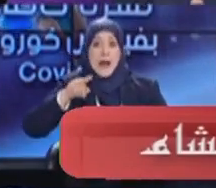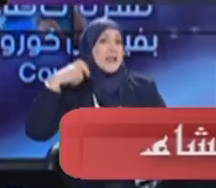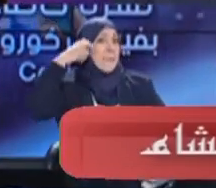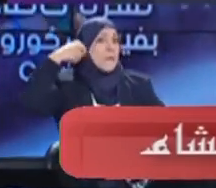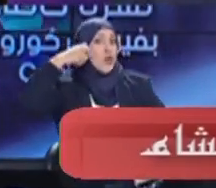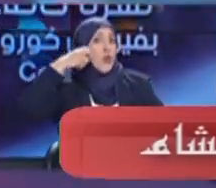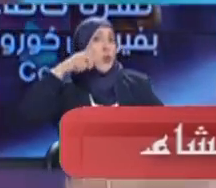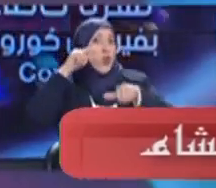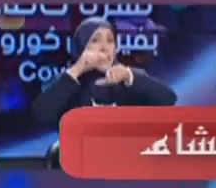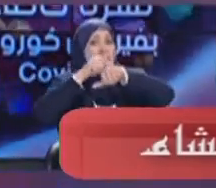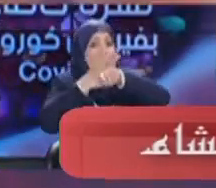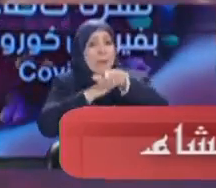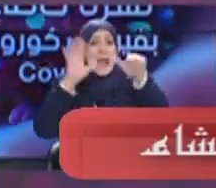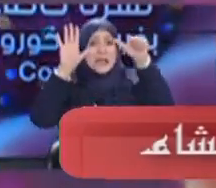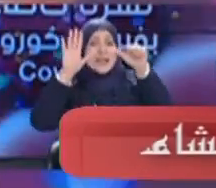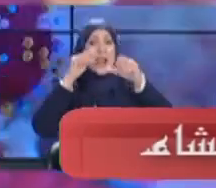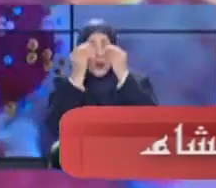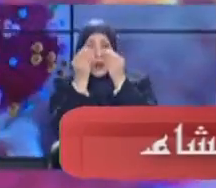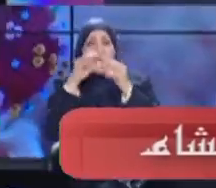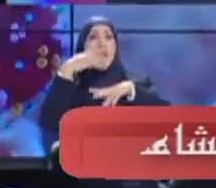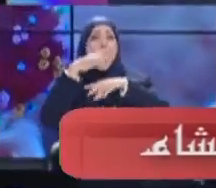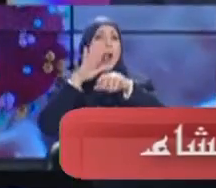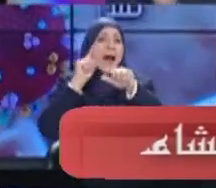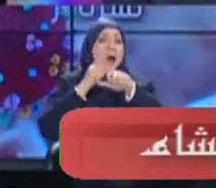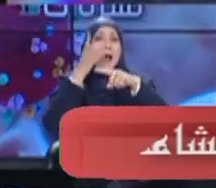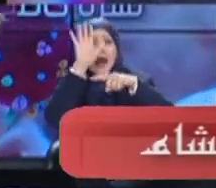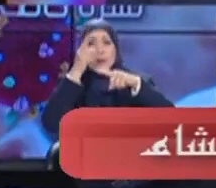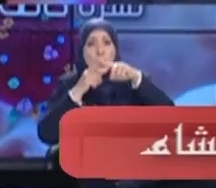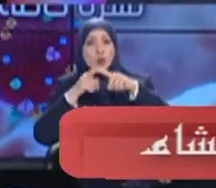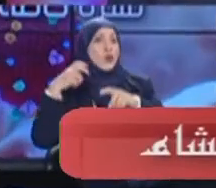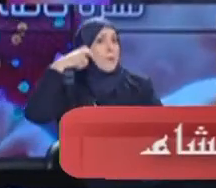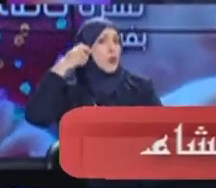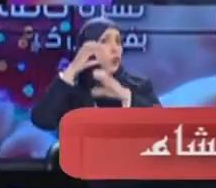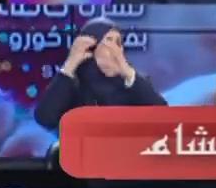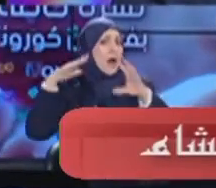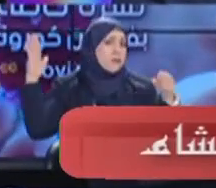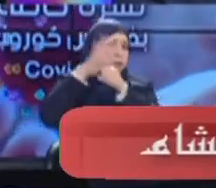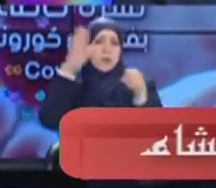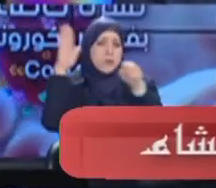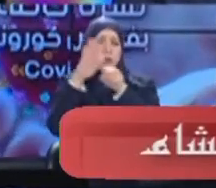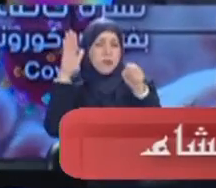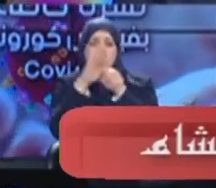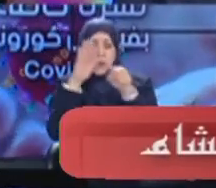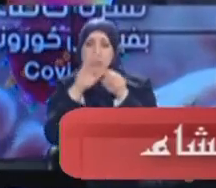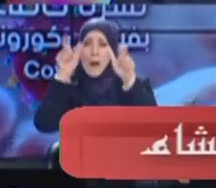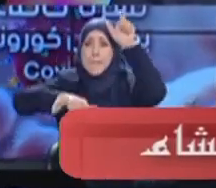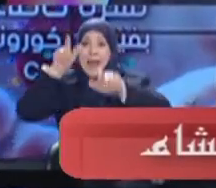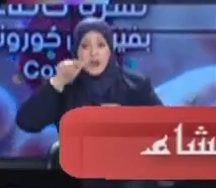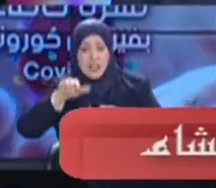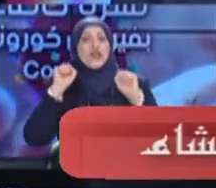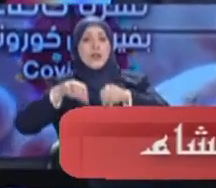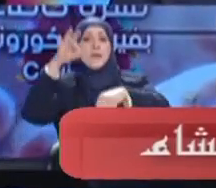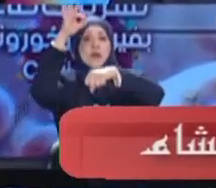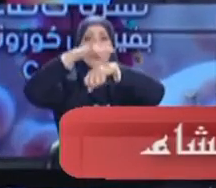قلت شامل شامل 24 ساعه لا 24 ساعه مش ممكن. ما فما العباد اللي باش تخدم ولا عندها حاجات لابد تقوم بها ما